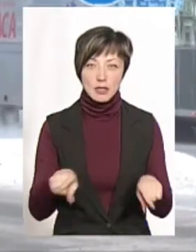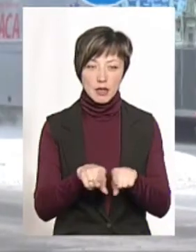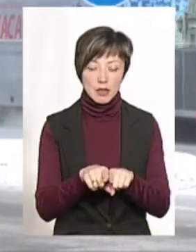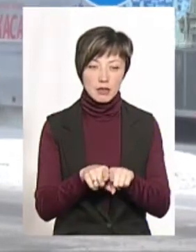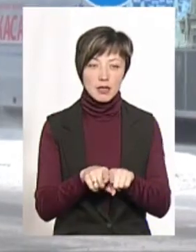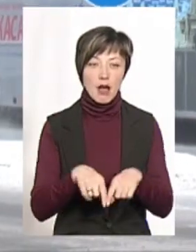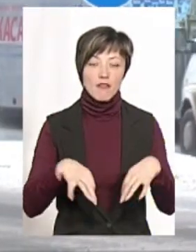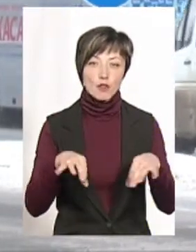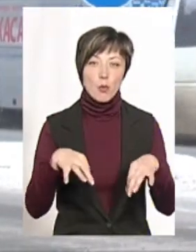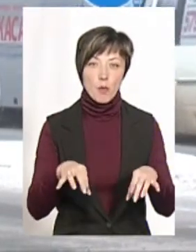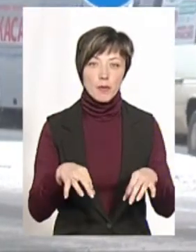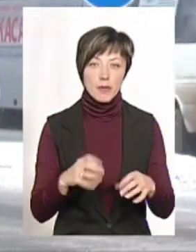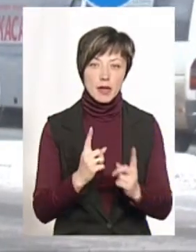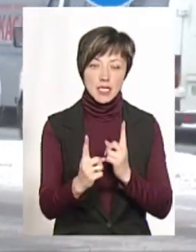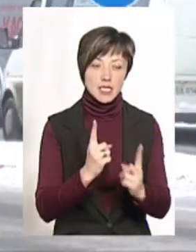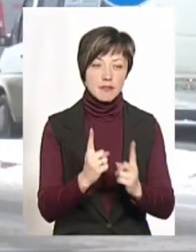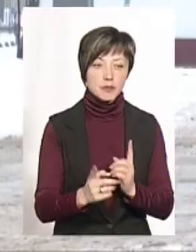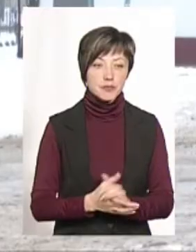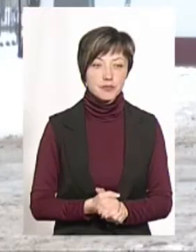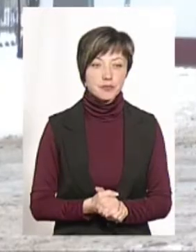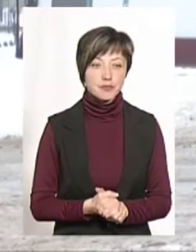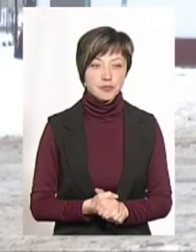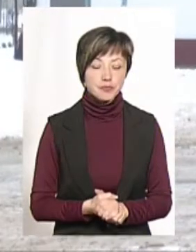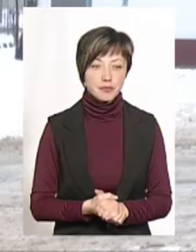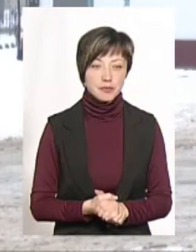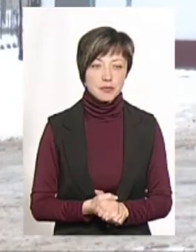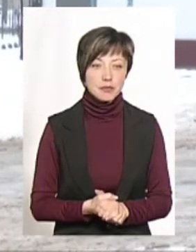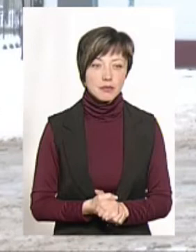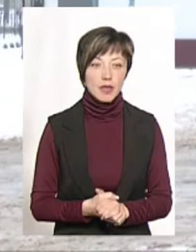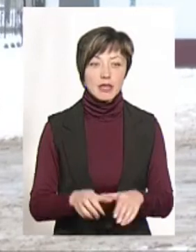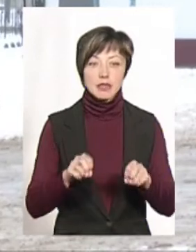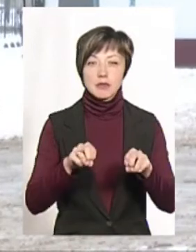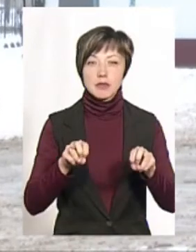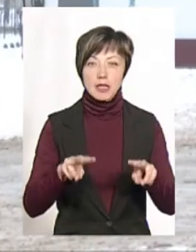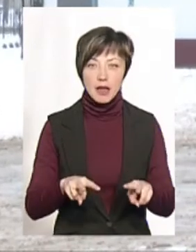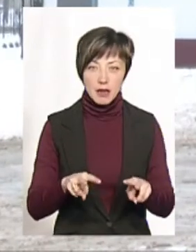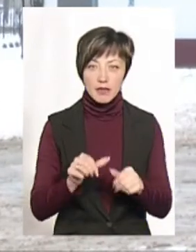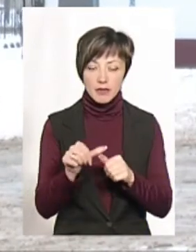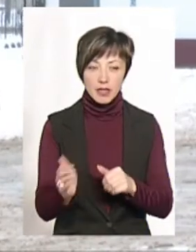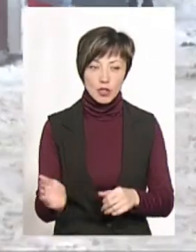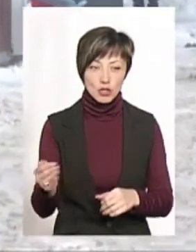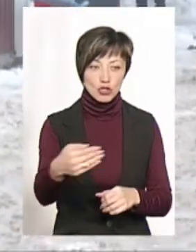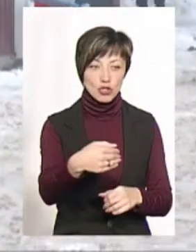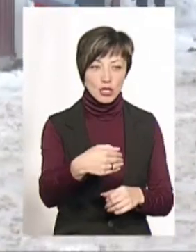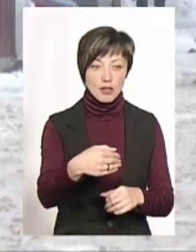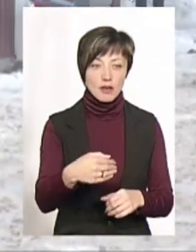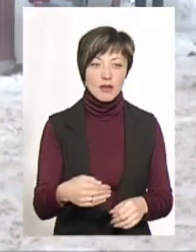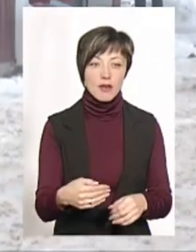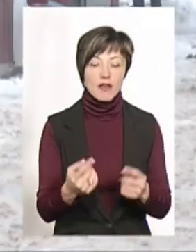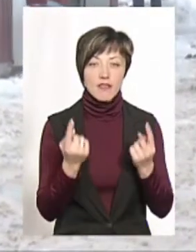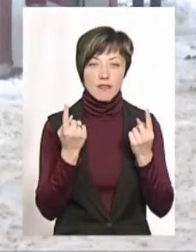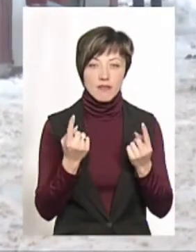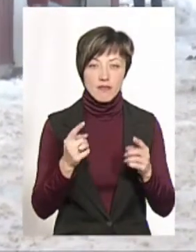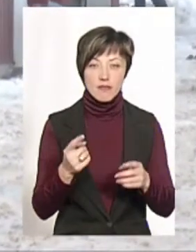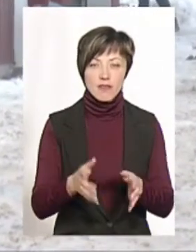для автомобілістів. Далі в спеціально відведеній кишені, так званій, дуже величезні ями, і